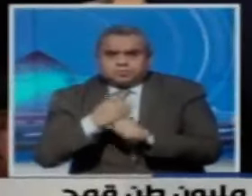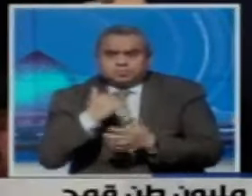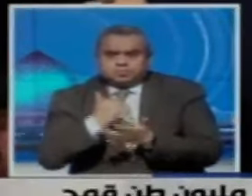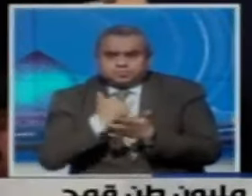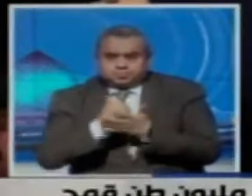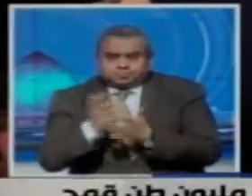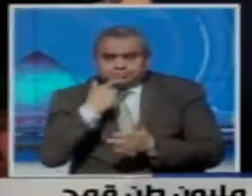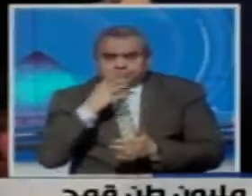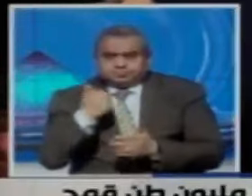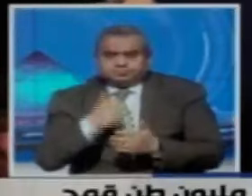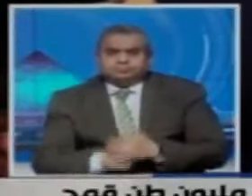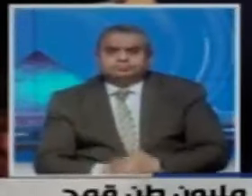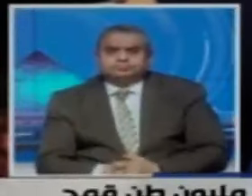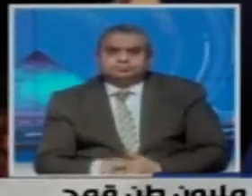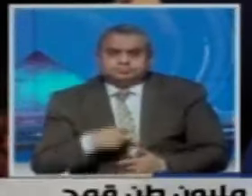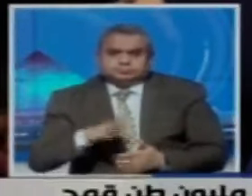وخدنا